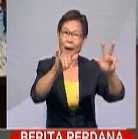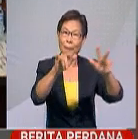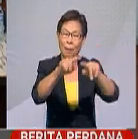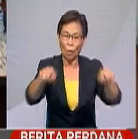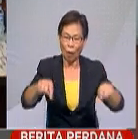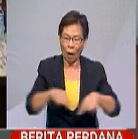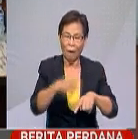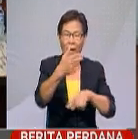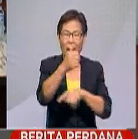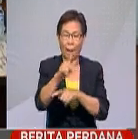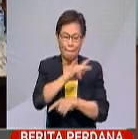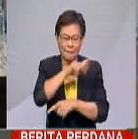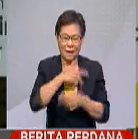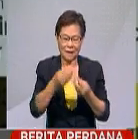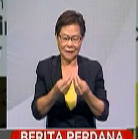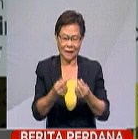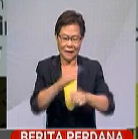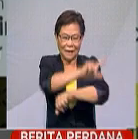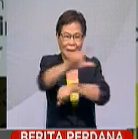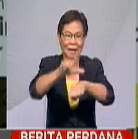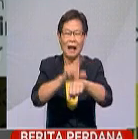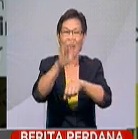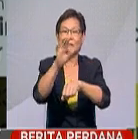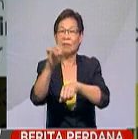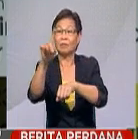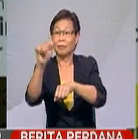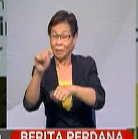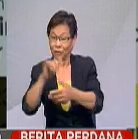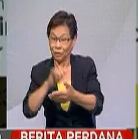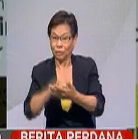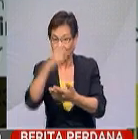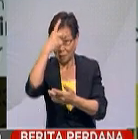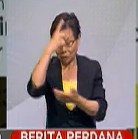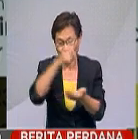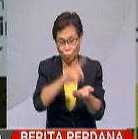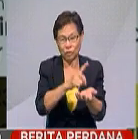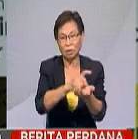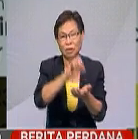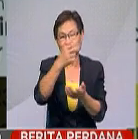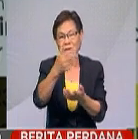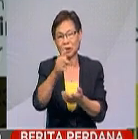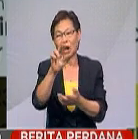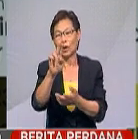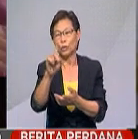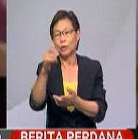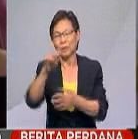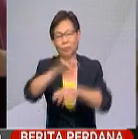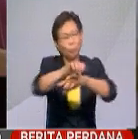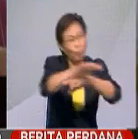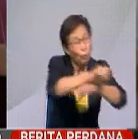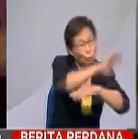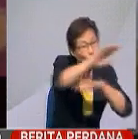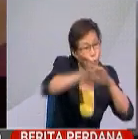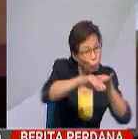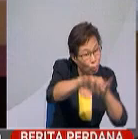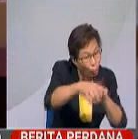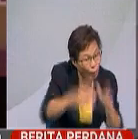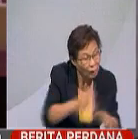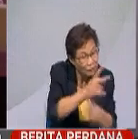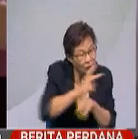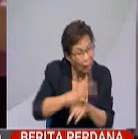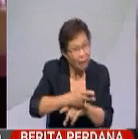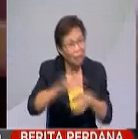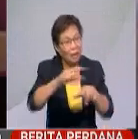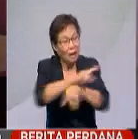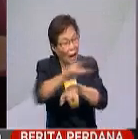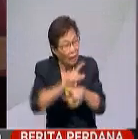plot hak milik tanah ladang di Felda berkenaan. Datuk Dr. Shaharudin mengingatkan semua peneroka agar menjaga aset